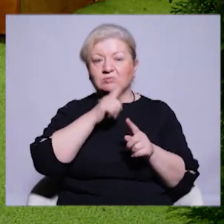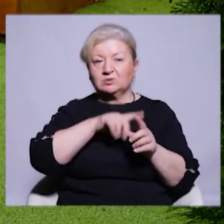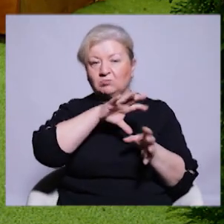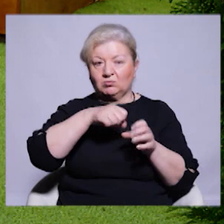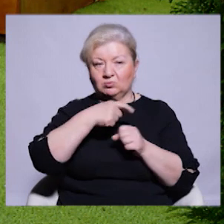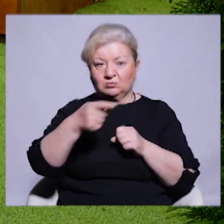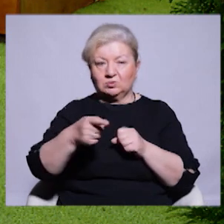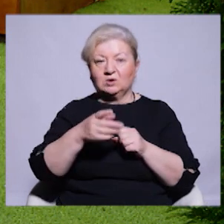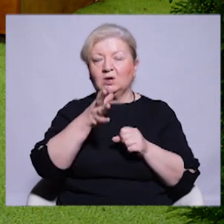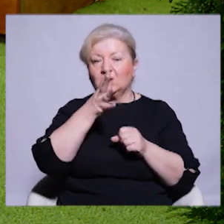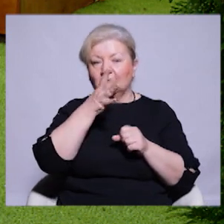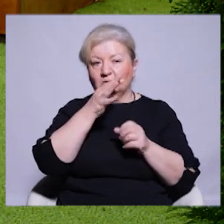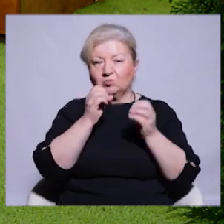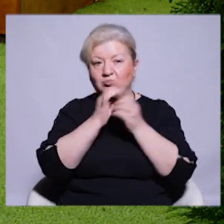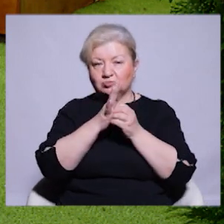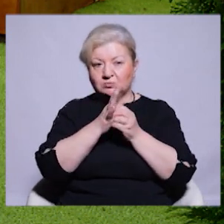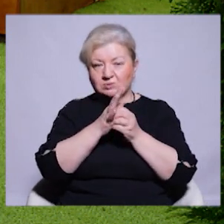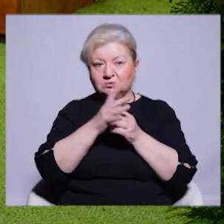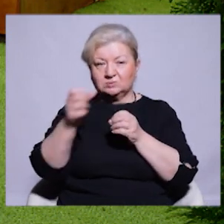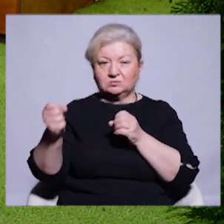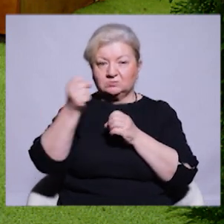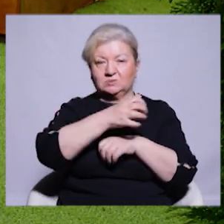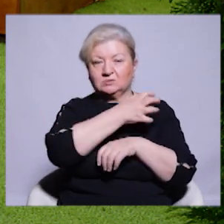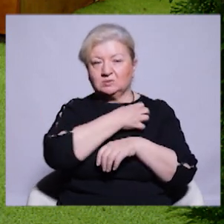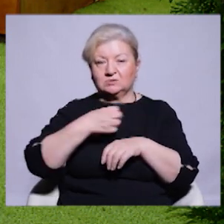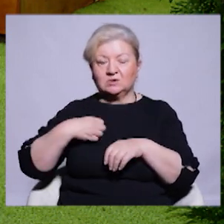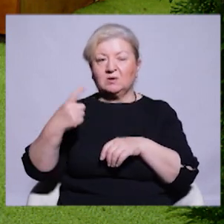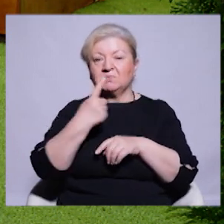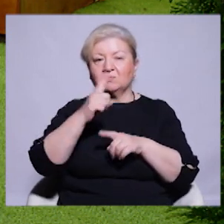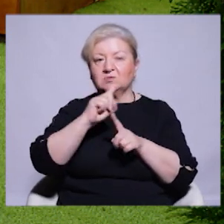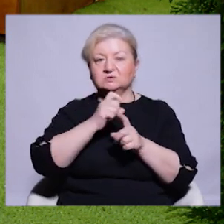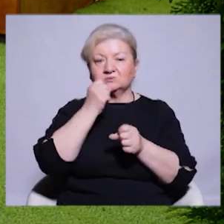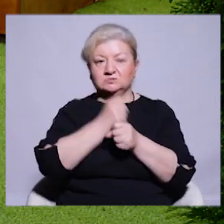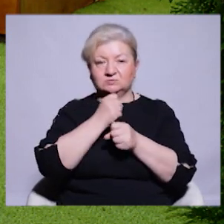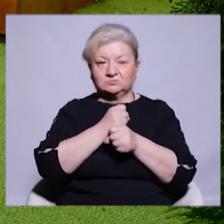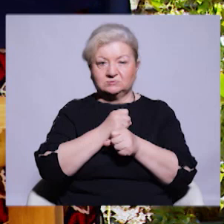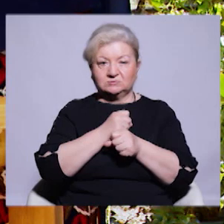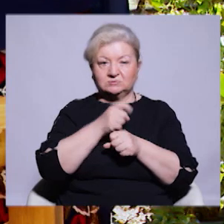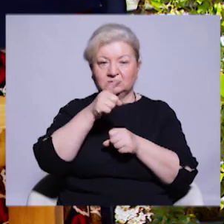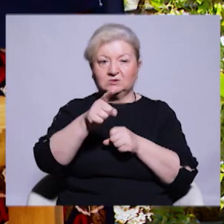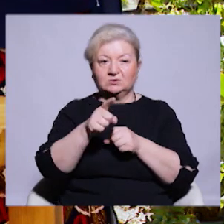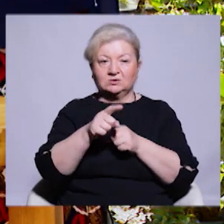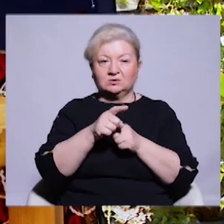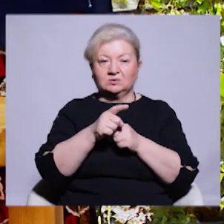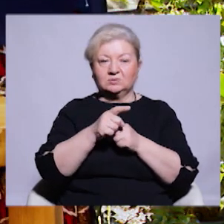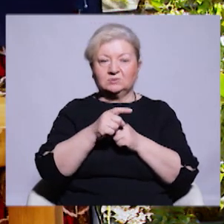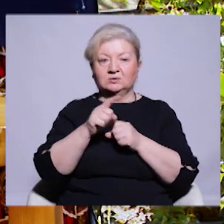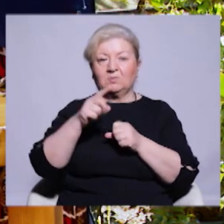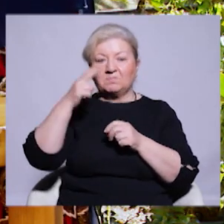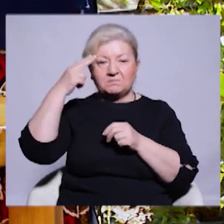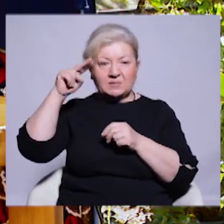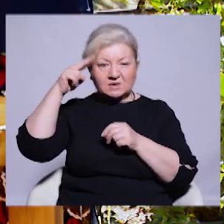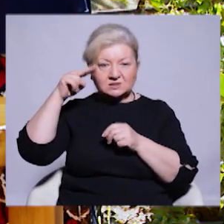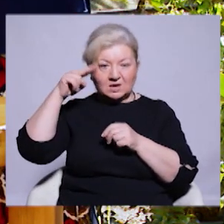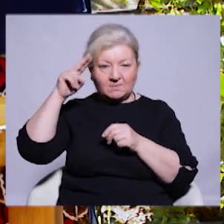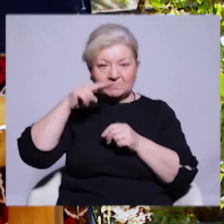ციხიდან. ვახტანგი 15 წლის ასაკში ადის ტახტზე და პირველი რასაც აკეთებს, ჰორმიზდის დახმარებით, ხვათაშორის ბიძამისი